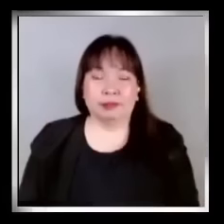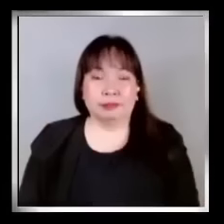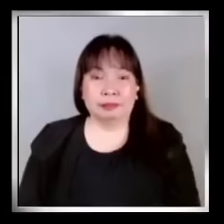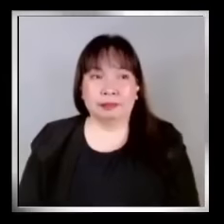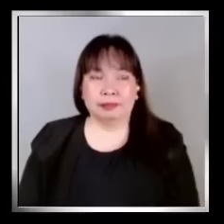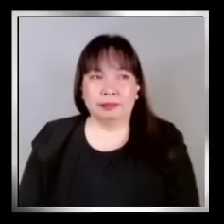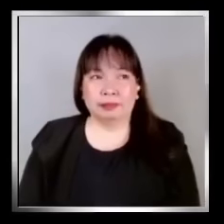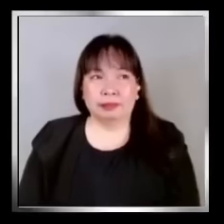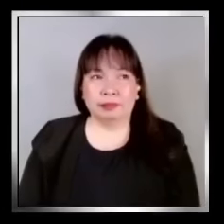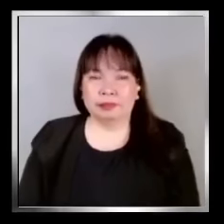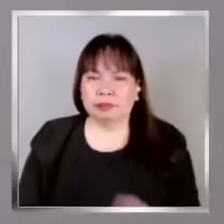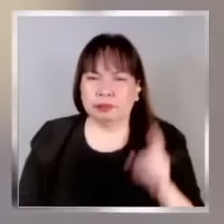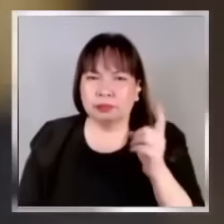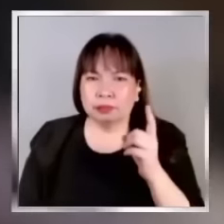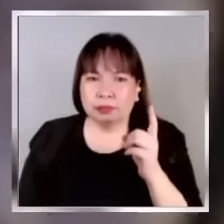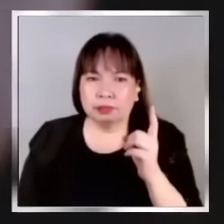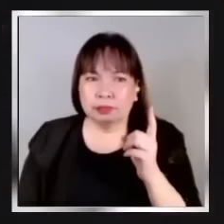I got scammed.